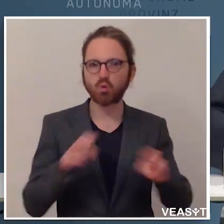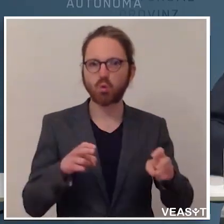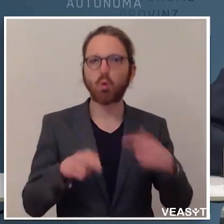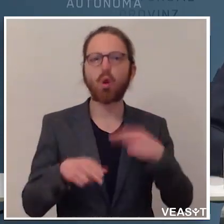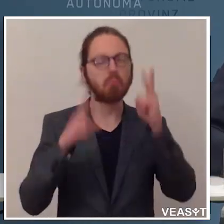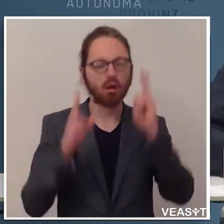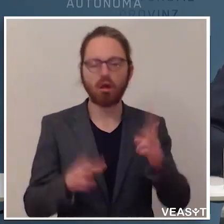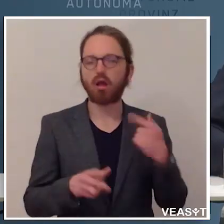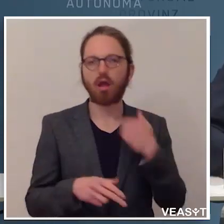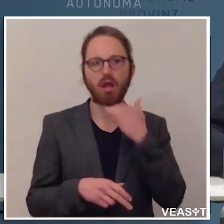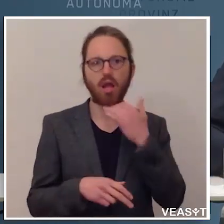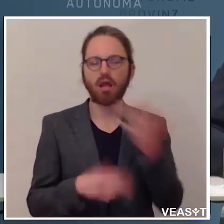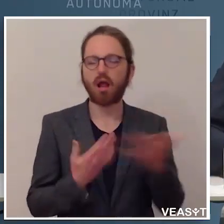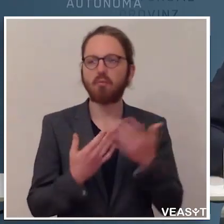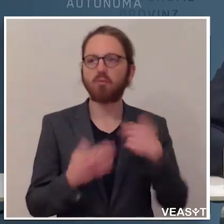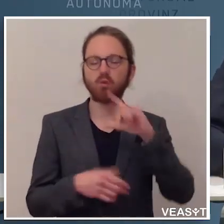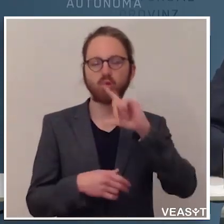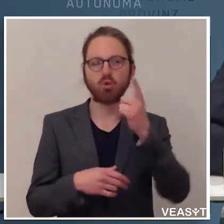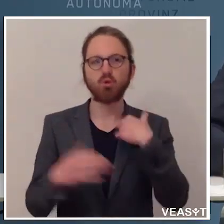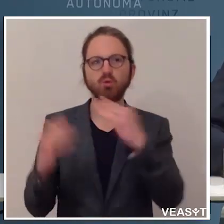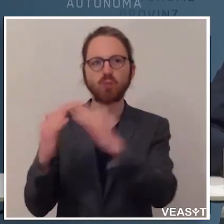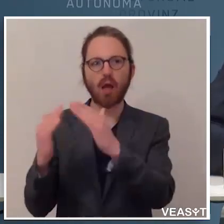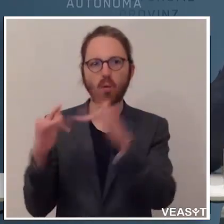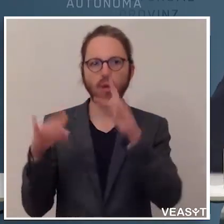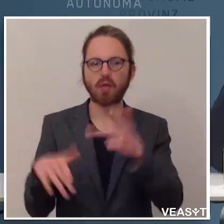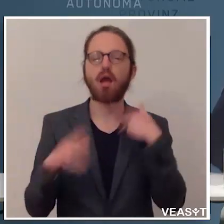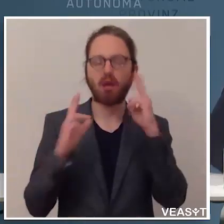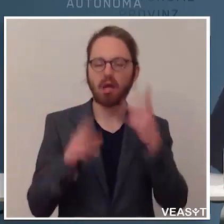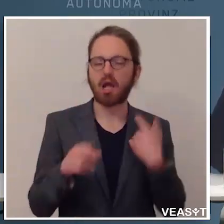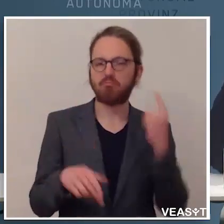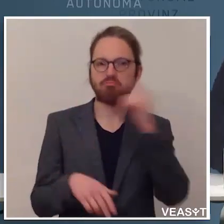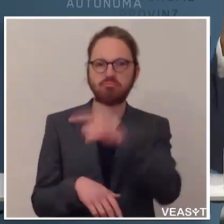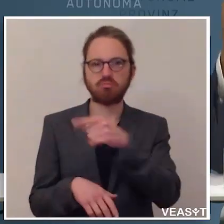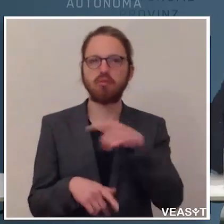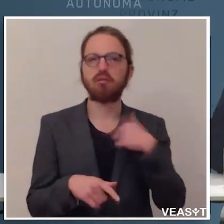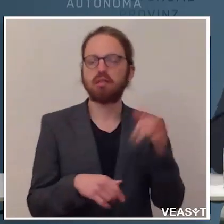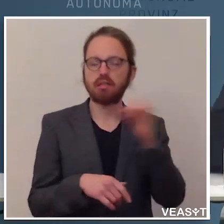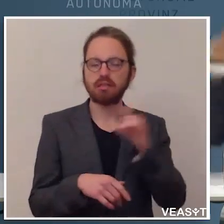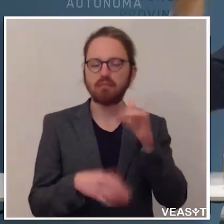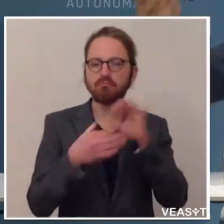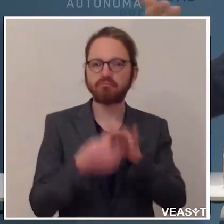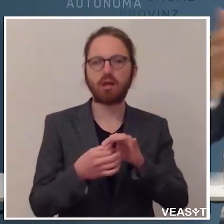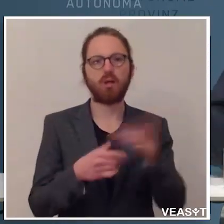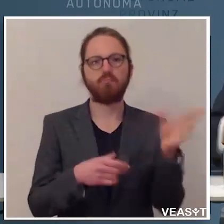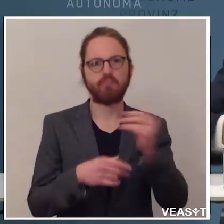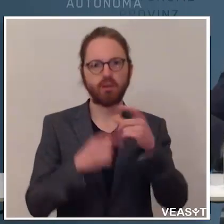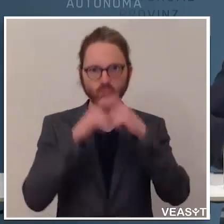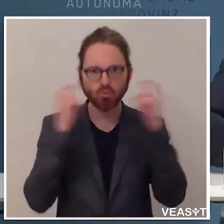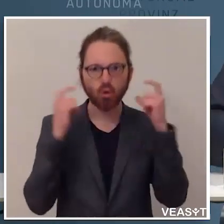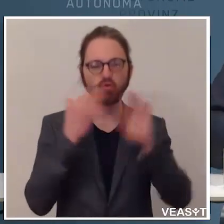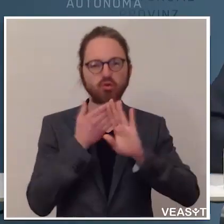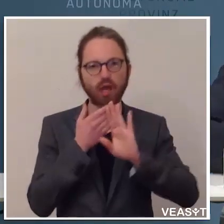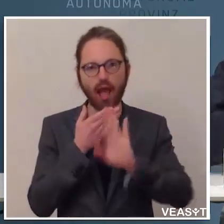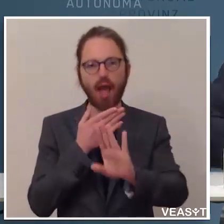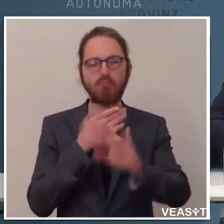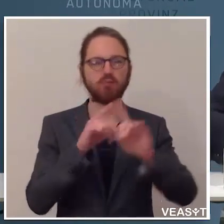seiner Zweitwohnung wieder hinbewegen, das ist klar. Es gilt immer dann das Prinzip Mundschutz, Abstand von anderen Personen, mit denen man